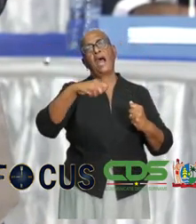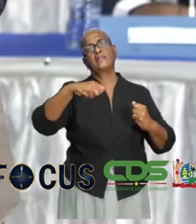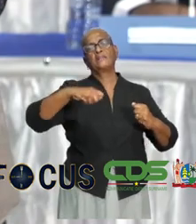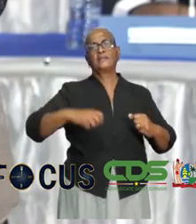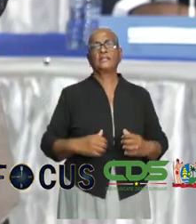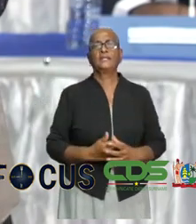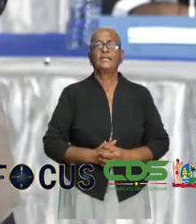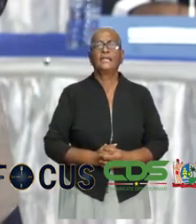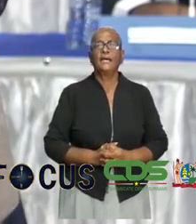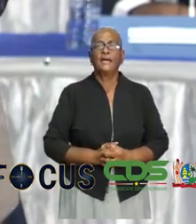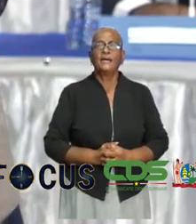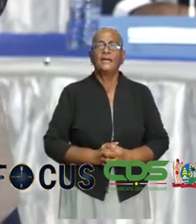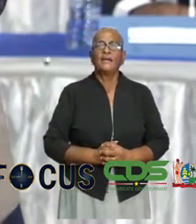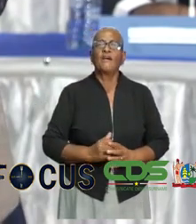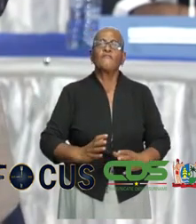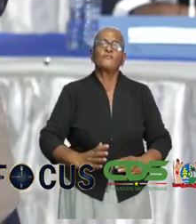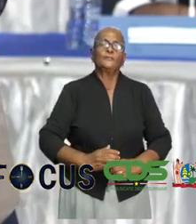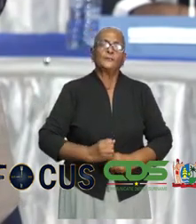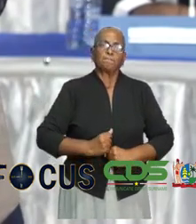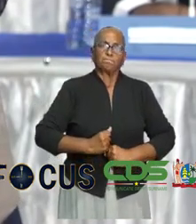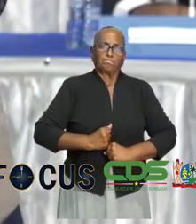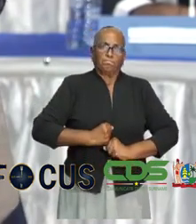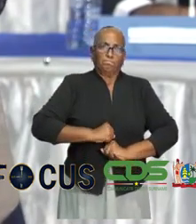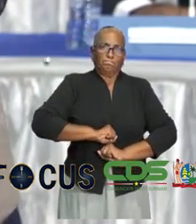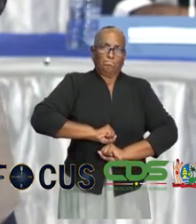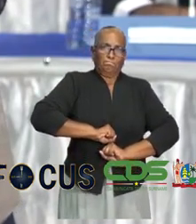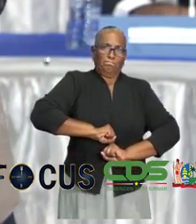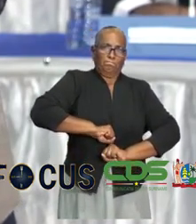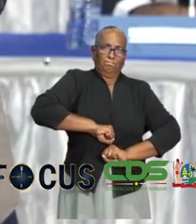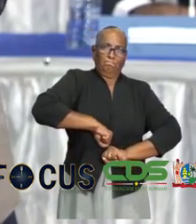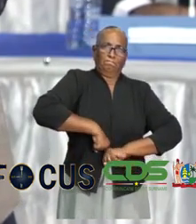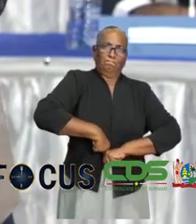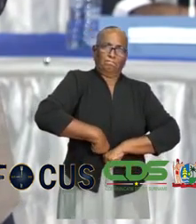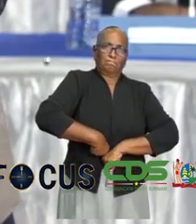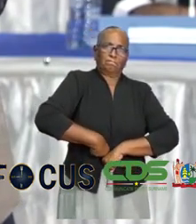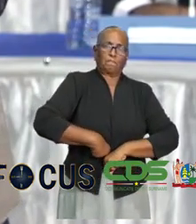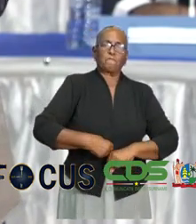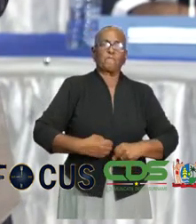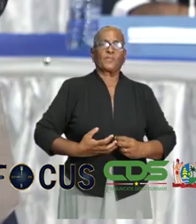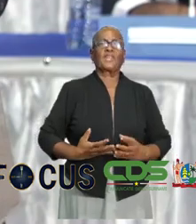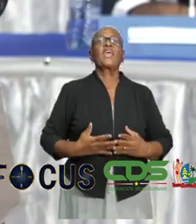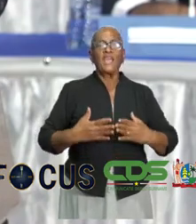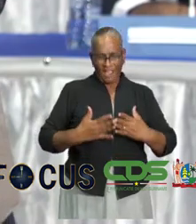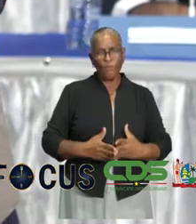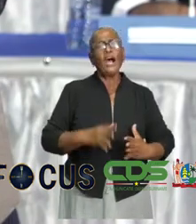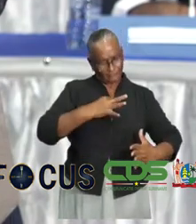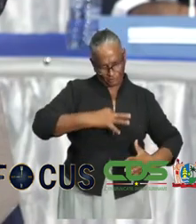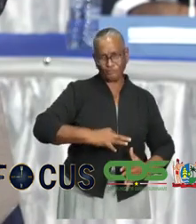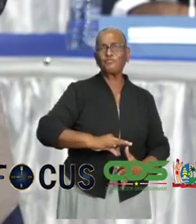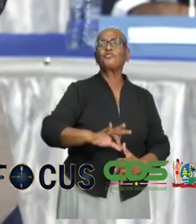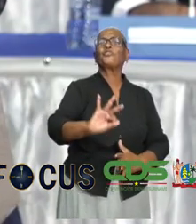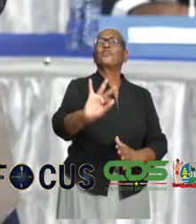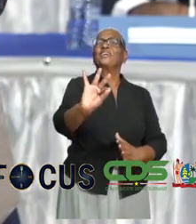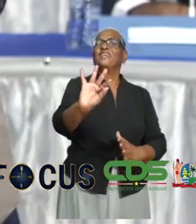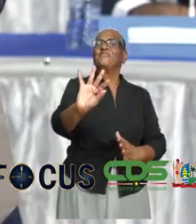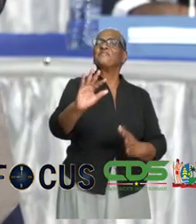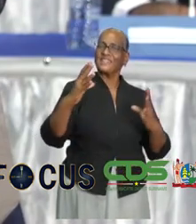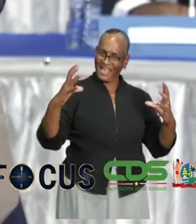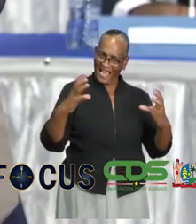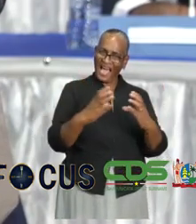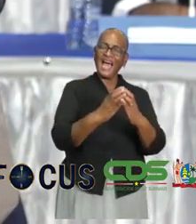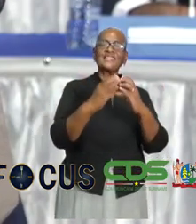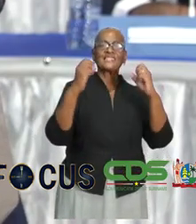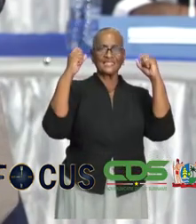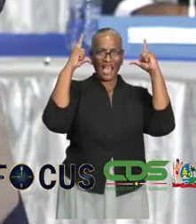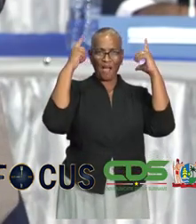Voor harabere, tai harabere. En we gaan het teruggeven aan de